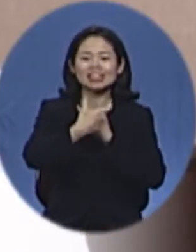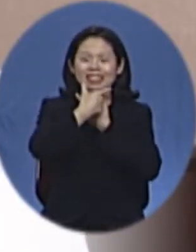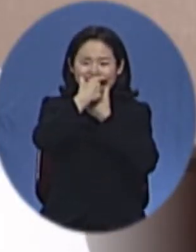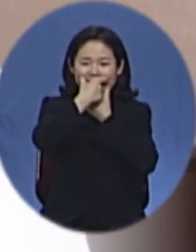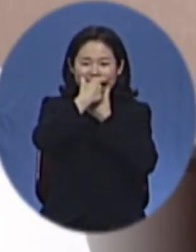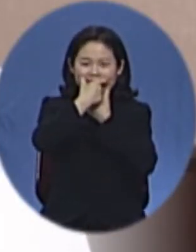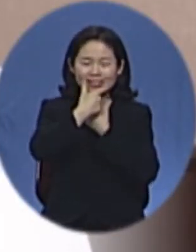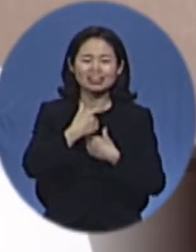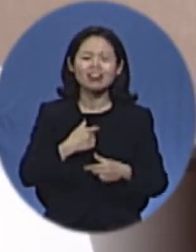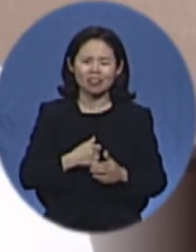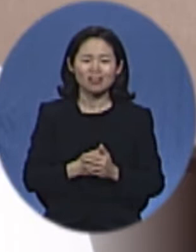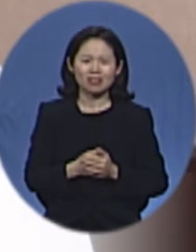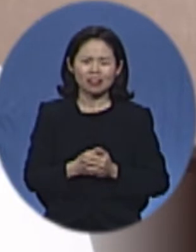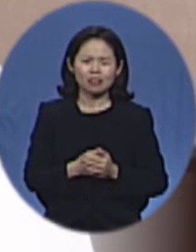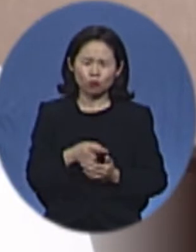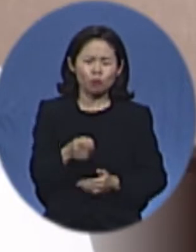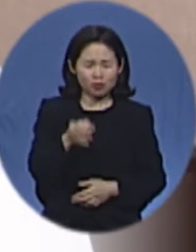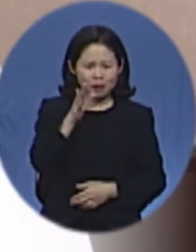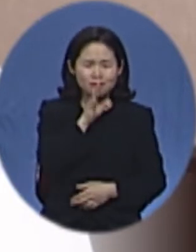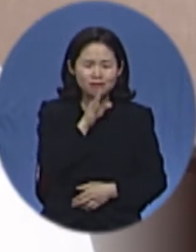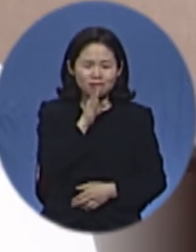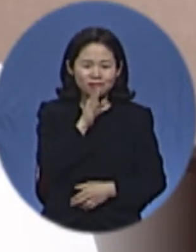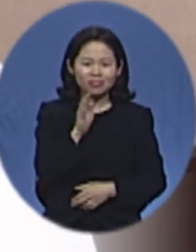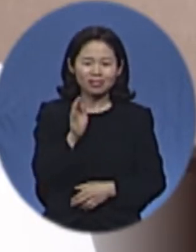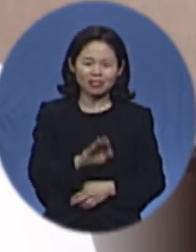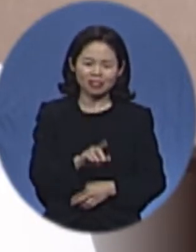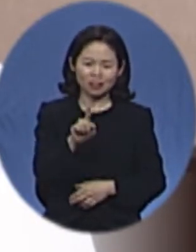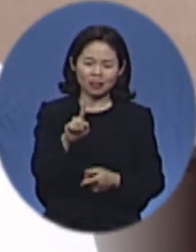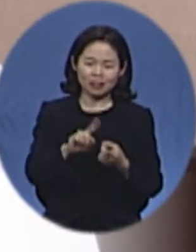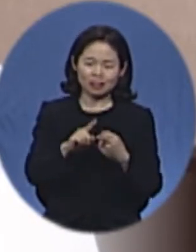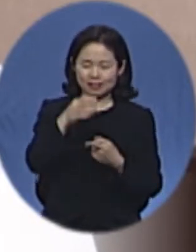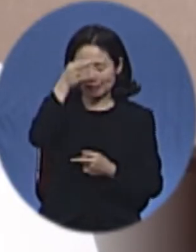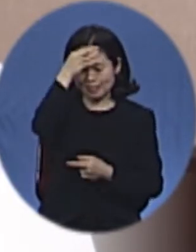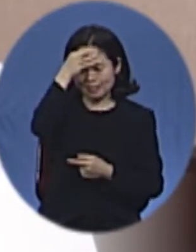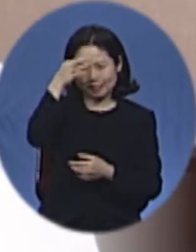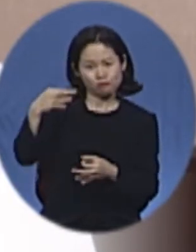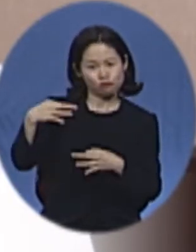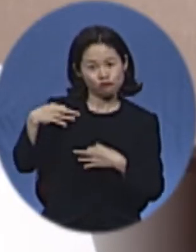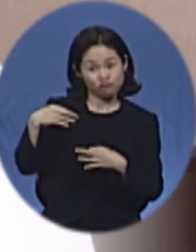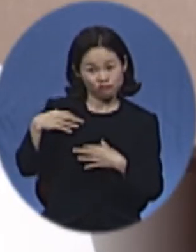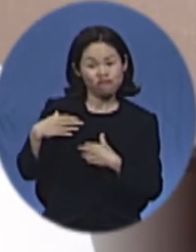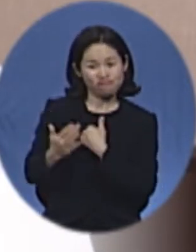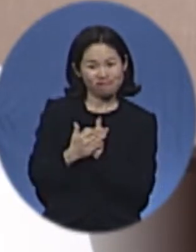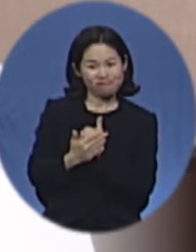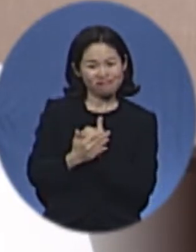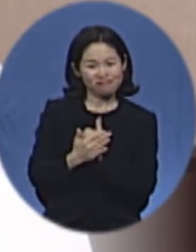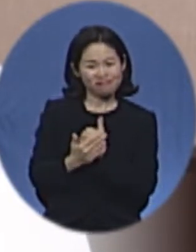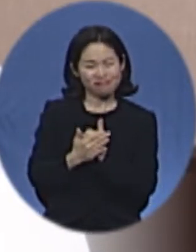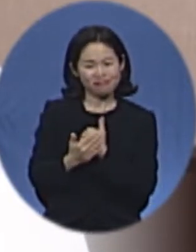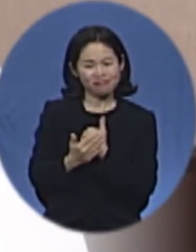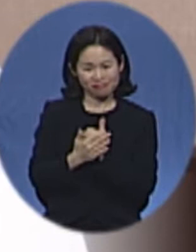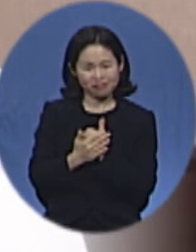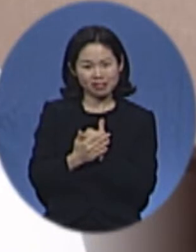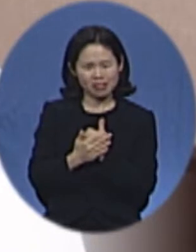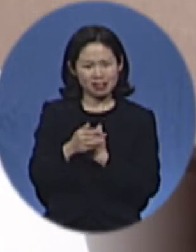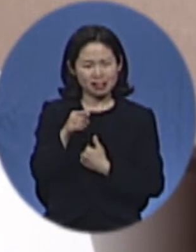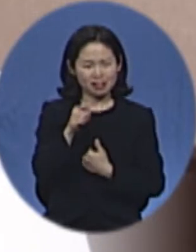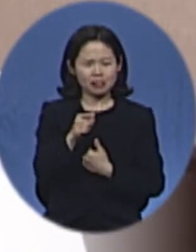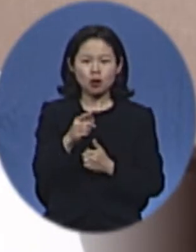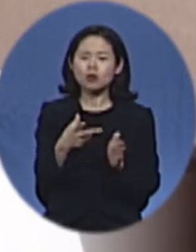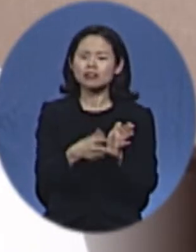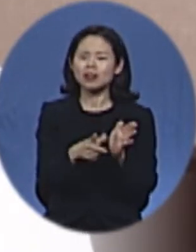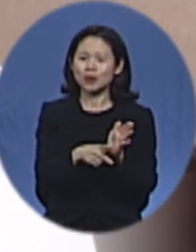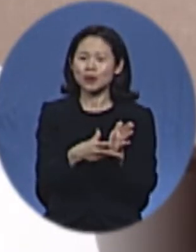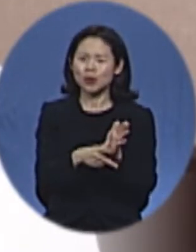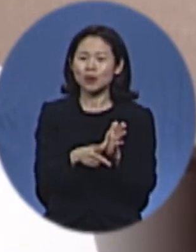교정까지도 상당히 비용이 듭니다만은 좀 요새 그 재능 기부를 좀 받아서 저희들이 제로는